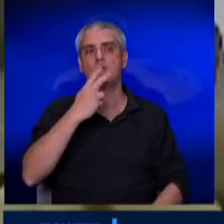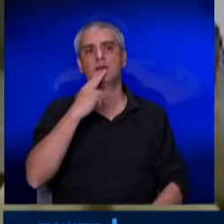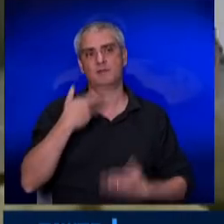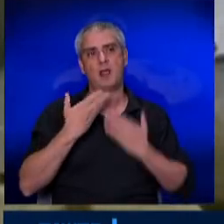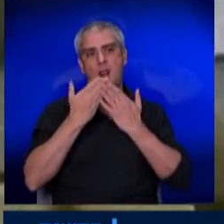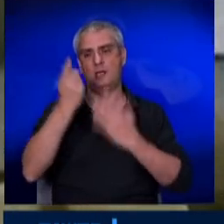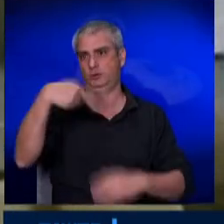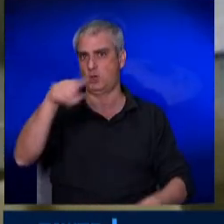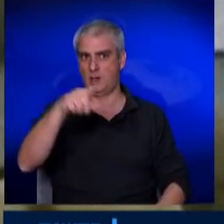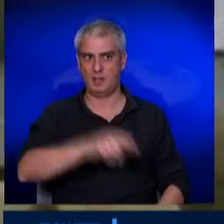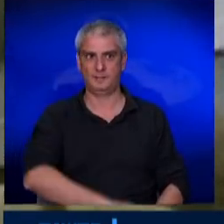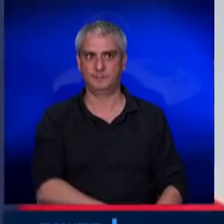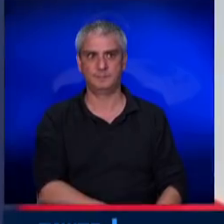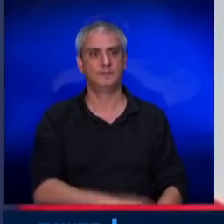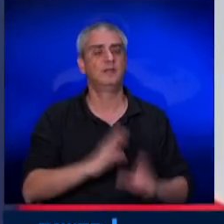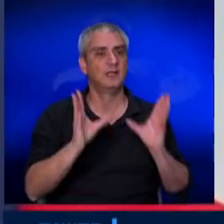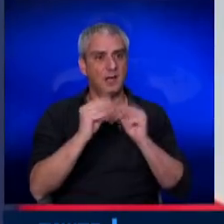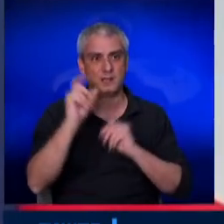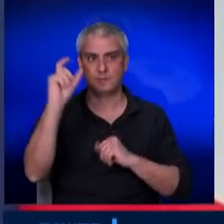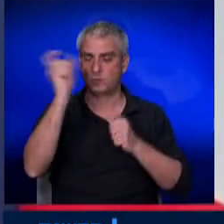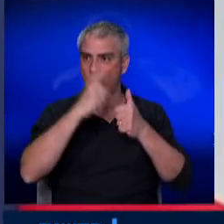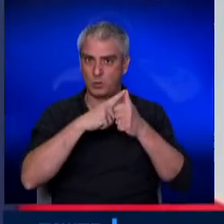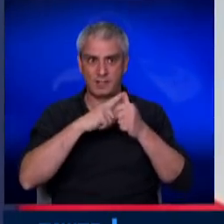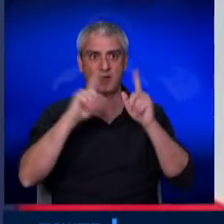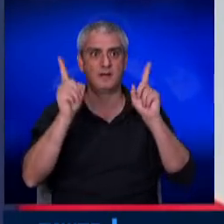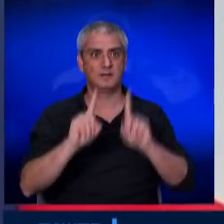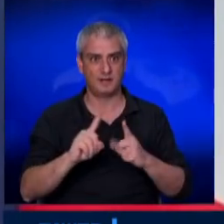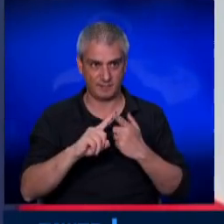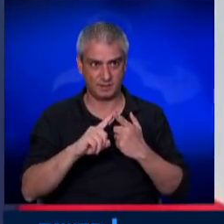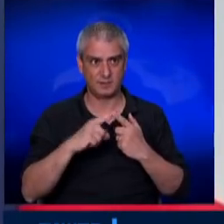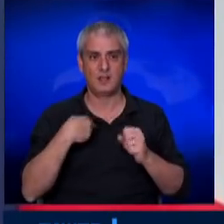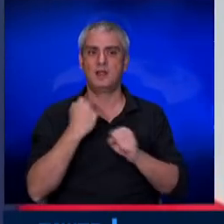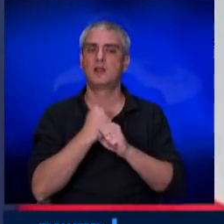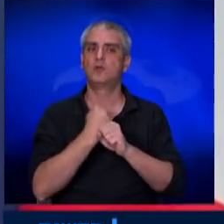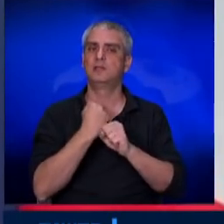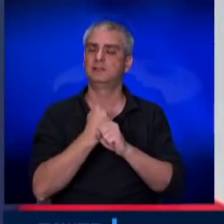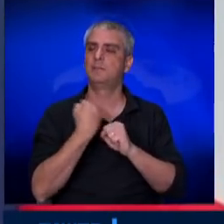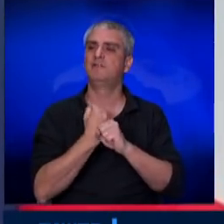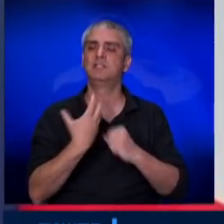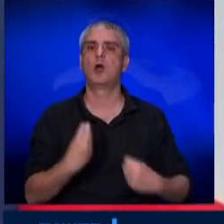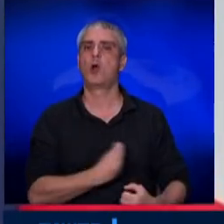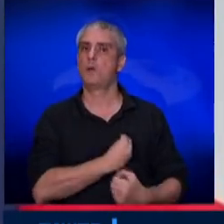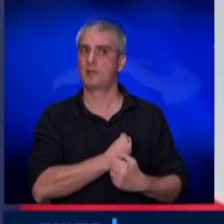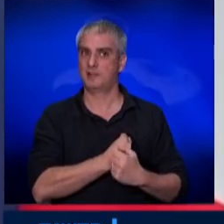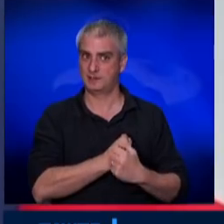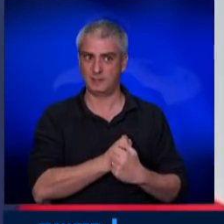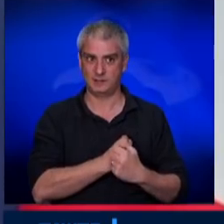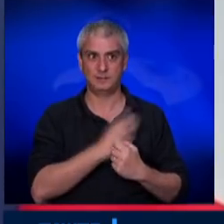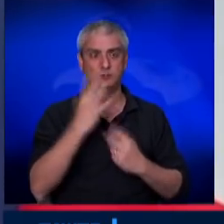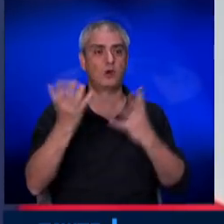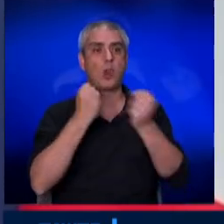הבטיח לעזור להן. Mais nous allons, en lien avec la Turquie et avec la Grèce, lancer une opération humanitaire pour